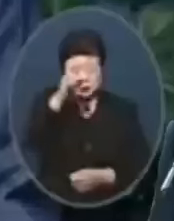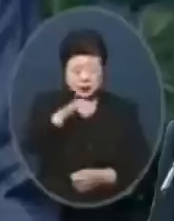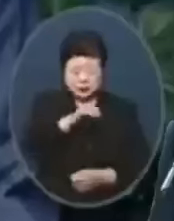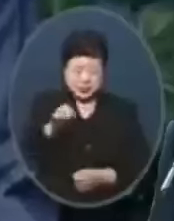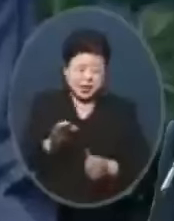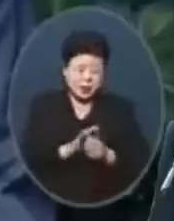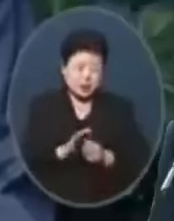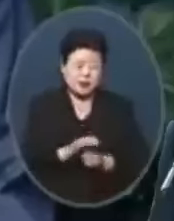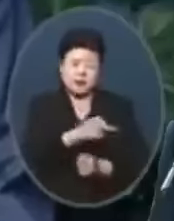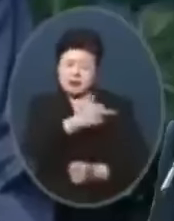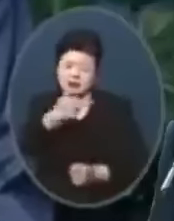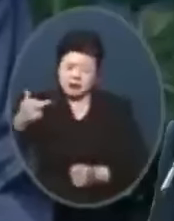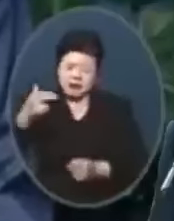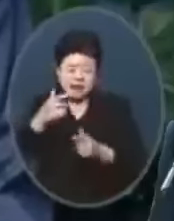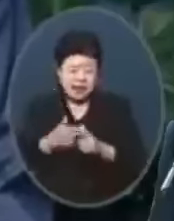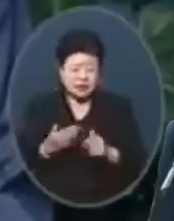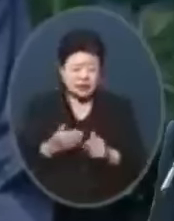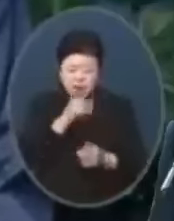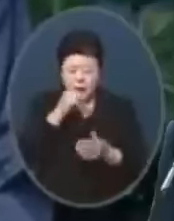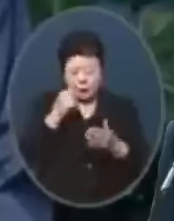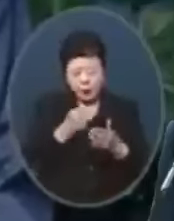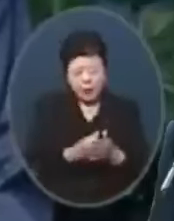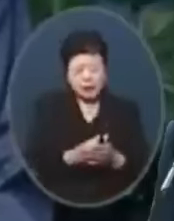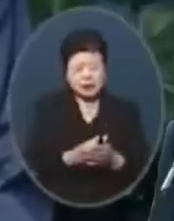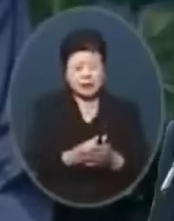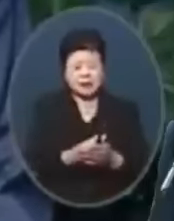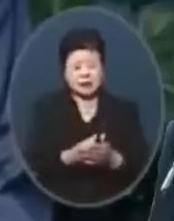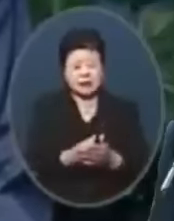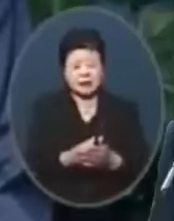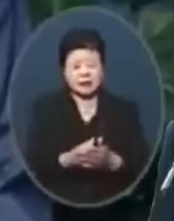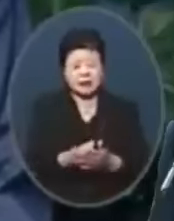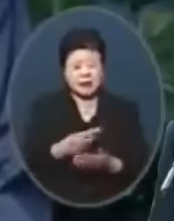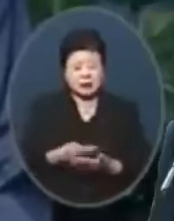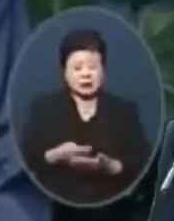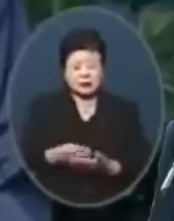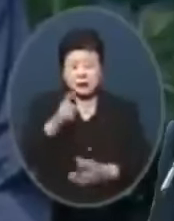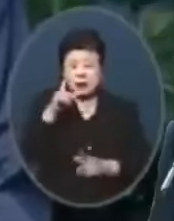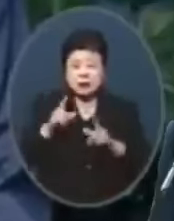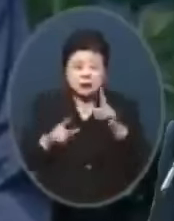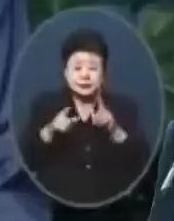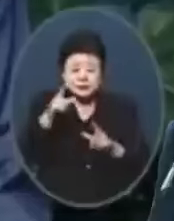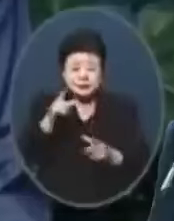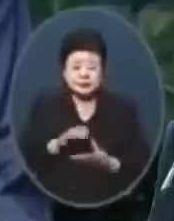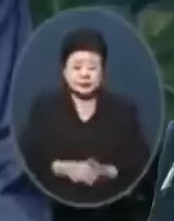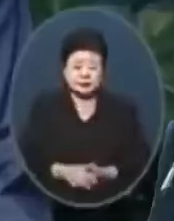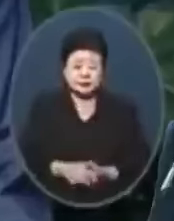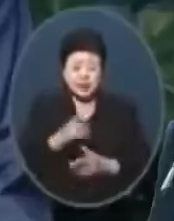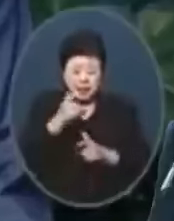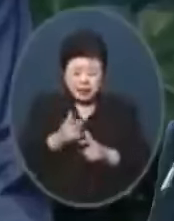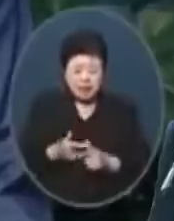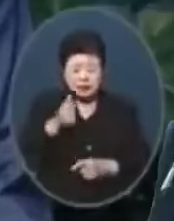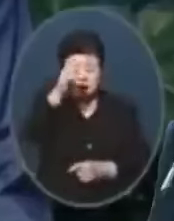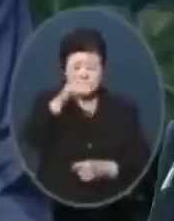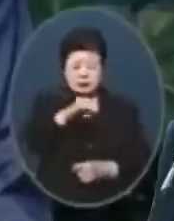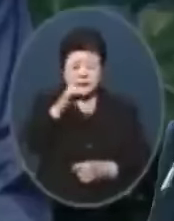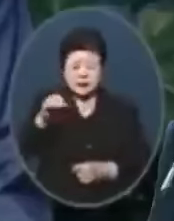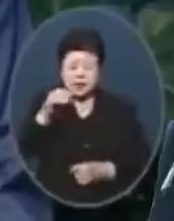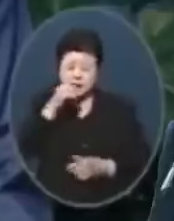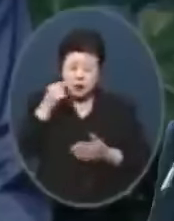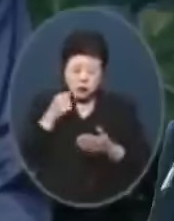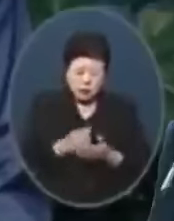내려가서 예수님 못 박혀서 몸부림치고 있는 모습, 그 예수님을 십자가에 못